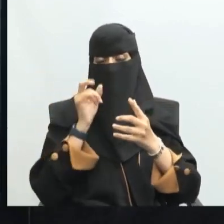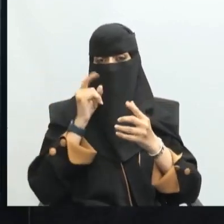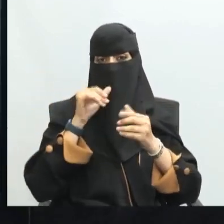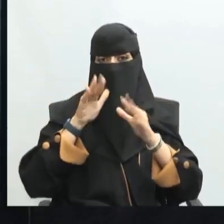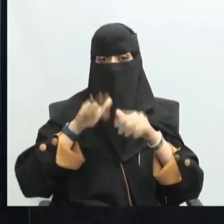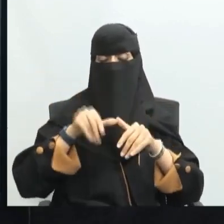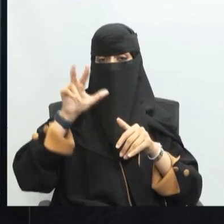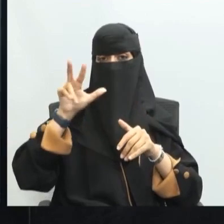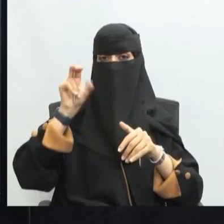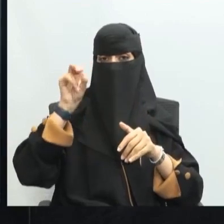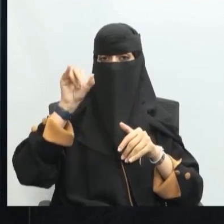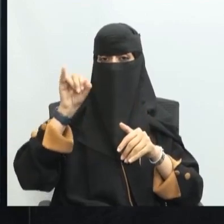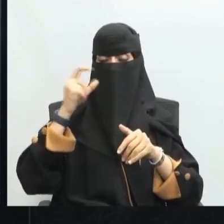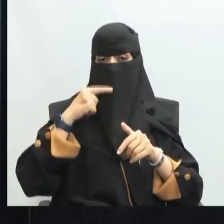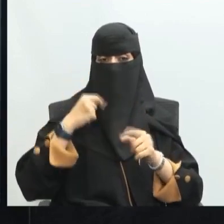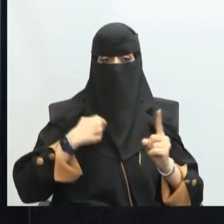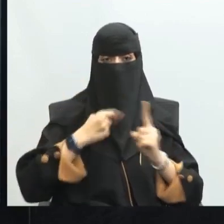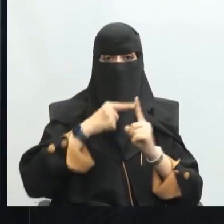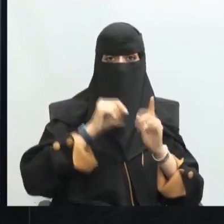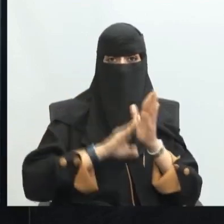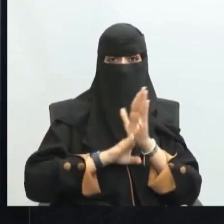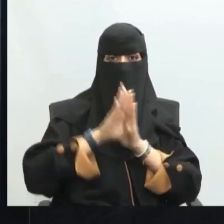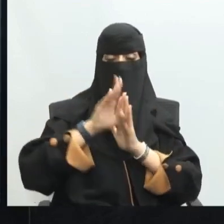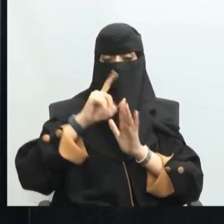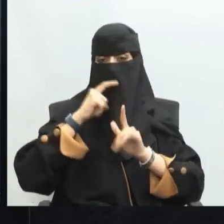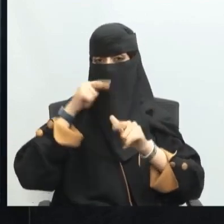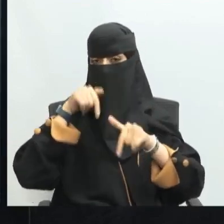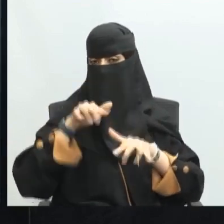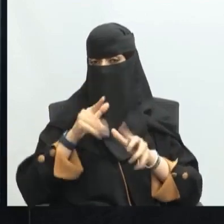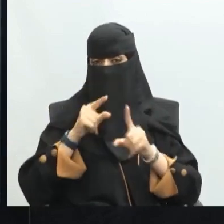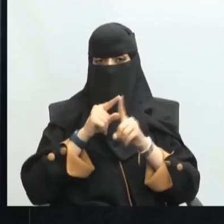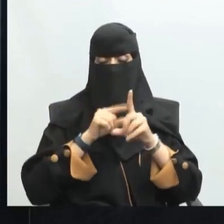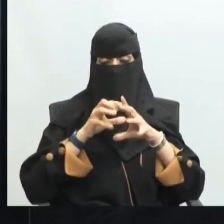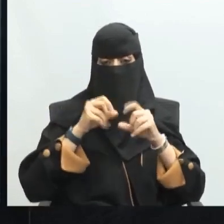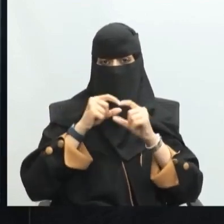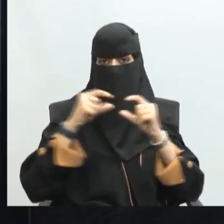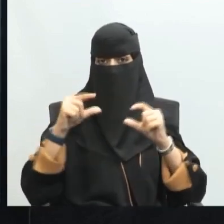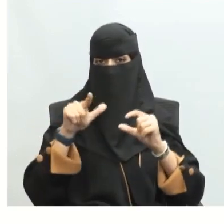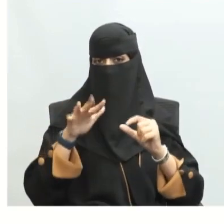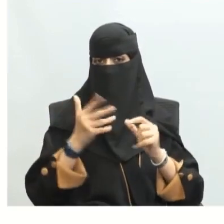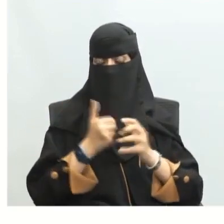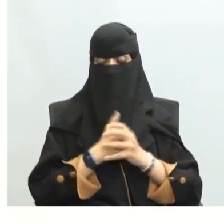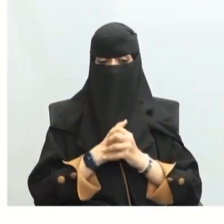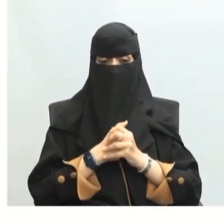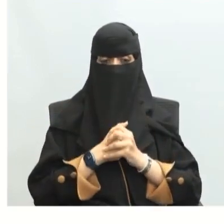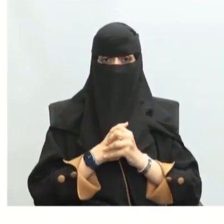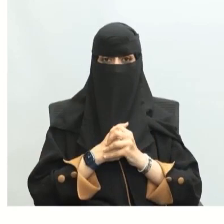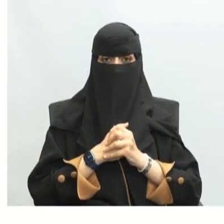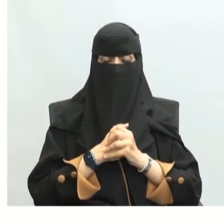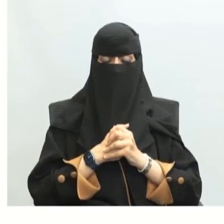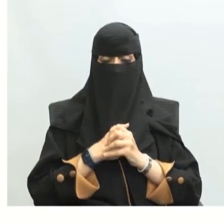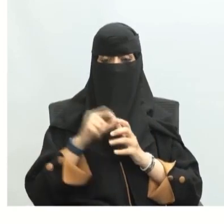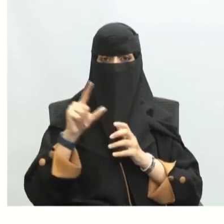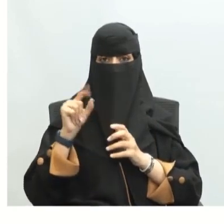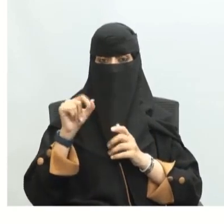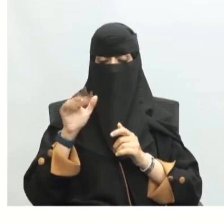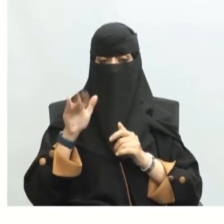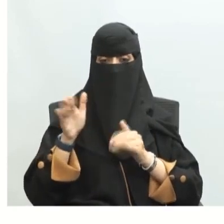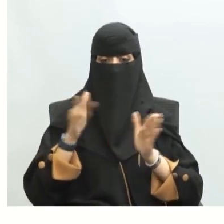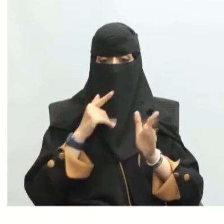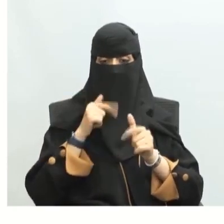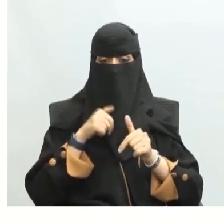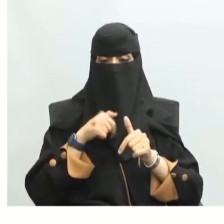والاهداف التي تعززها فماذا تعني لك هذه العباره احسنتم